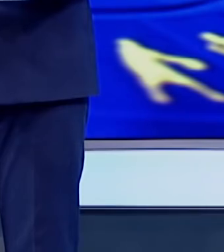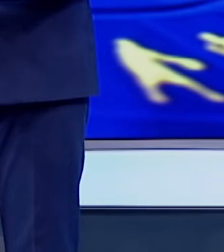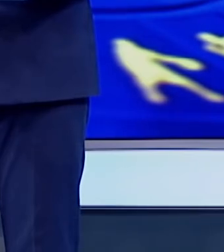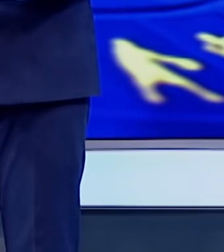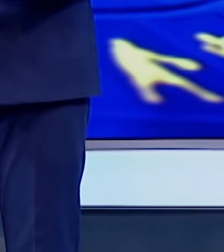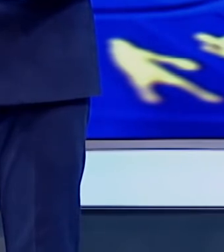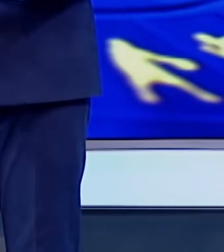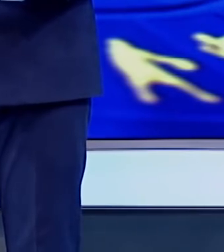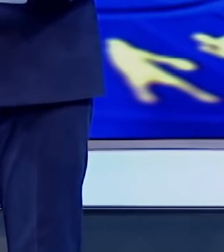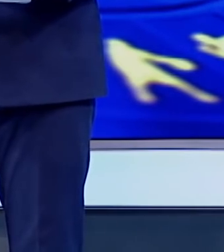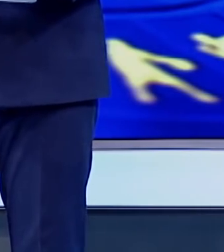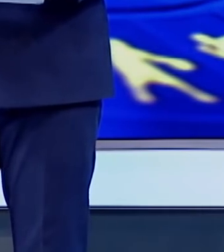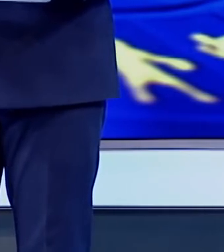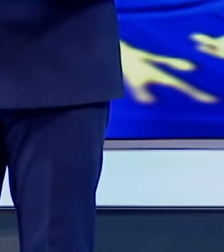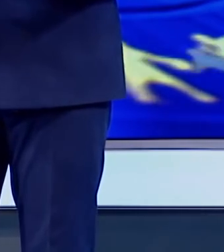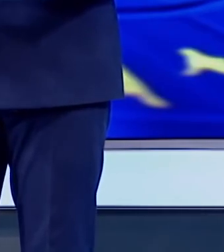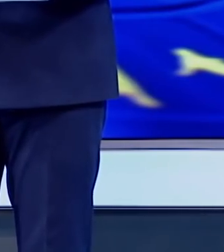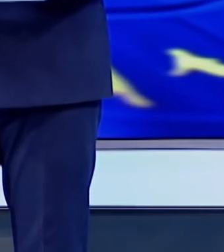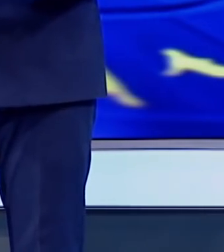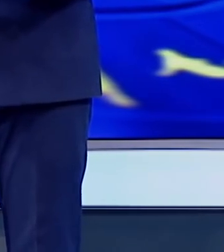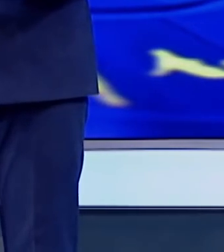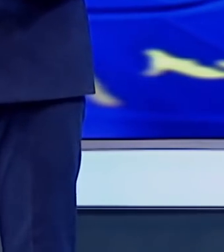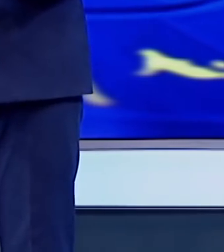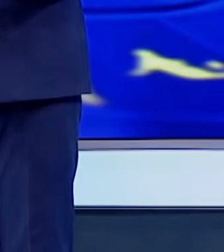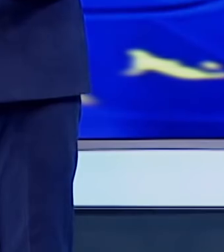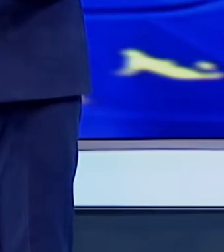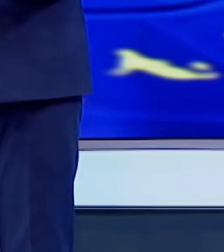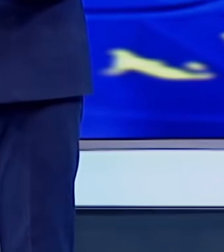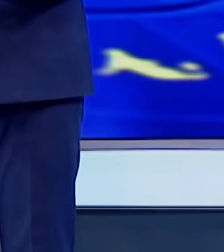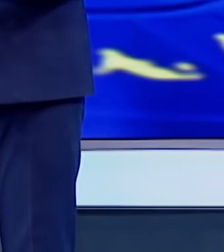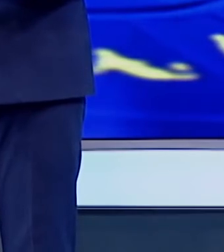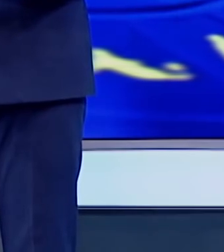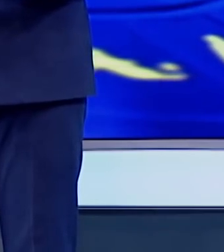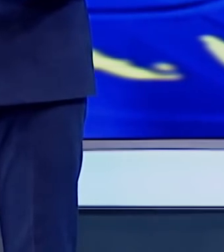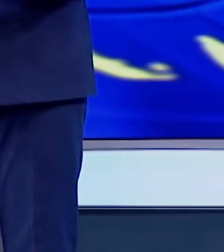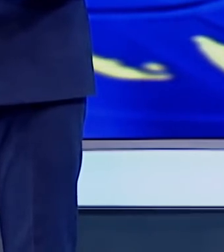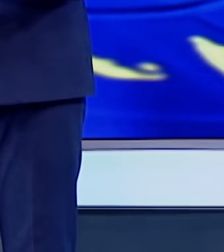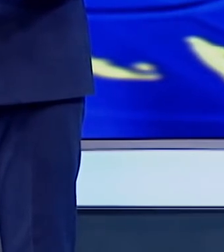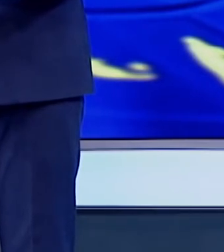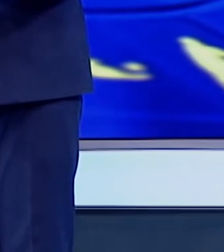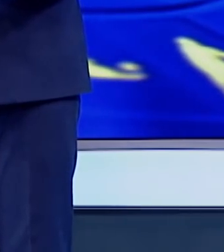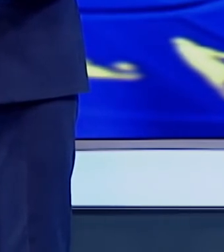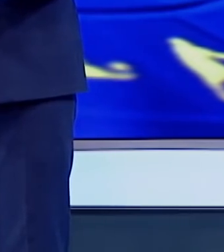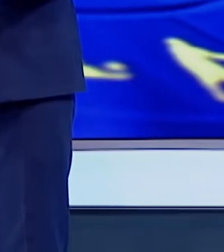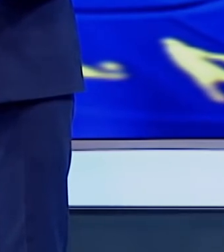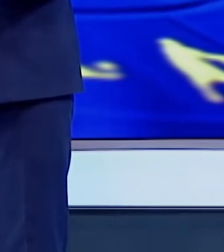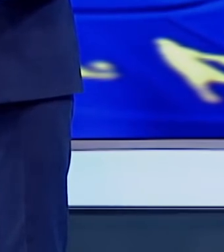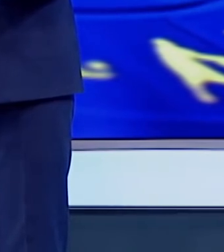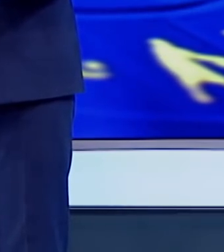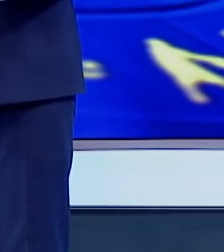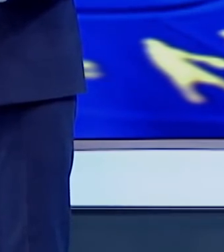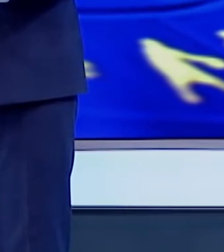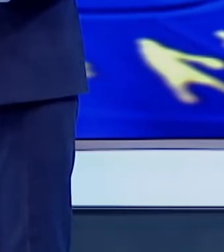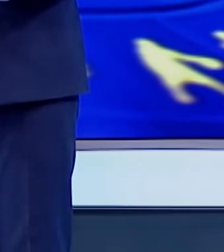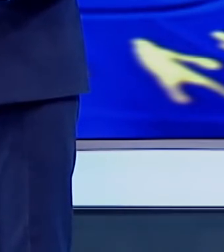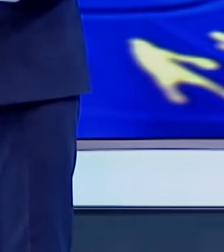хүлээн авчулсан хүндэтгэл үзүүллээ. За энэ үеэр түүний амжилтыг үнэлж Ховд аймгийн Булган сумын нутгийн зөвлөлөөс 2 өрөө байр, Ховд аймгийн засаг даргын тамгын